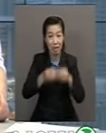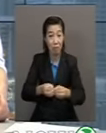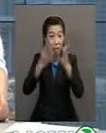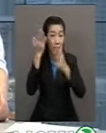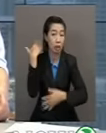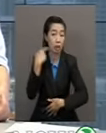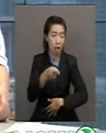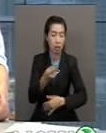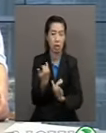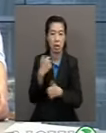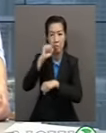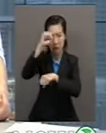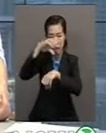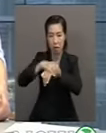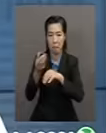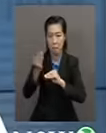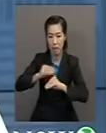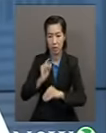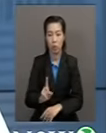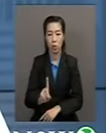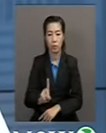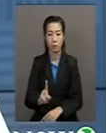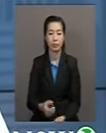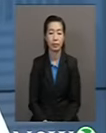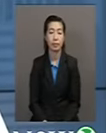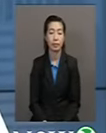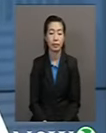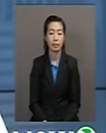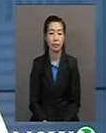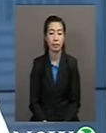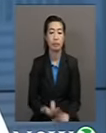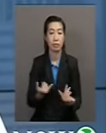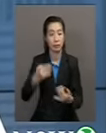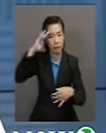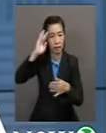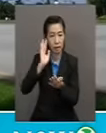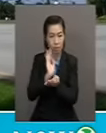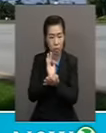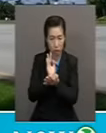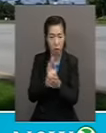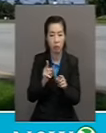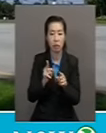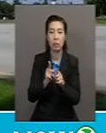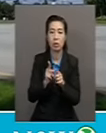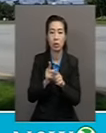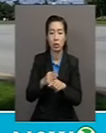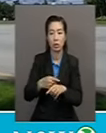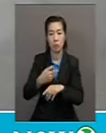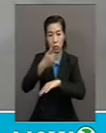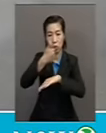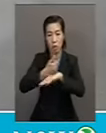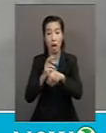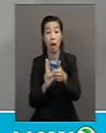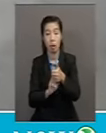การออกหมายจับเพิ่มเติมอีก 1คนนะฮะโดยวันนี้ครับทางฝั่งของพล.ตำรวจเอกศรีวรารางสิพาณกุลรองผู้